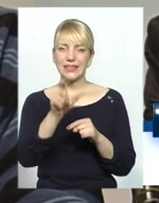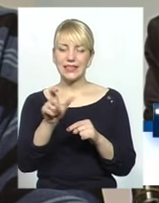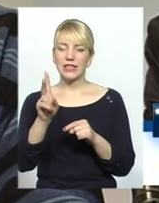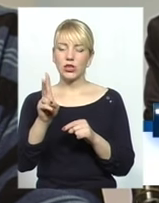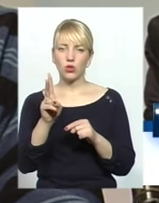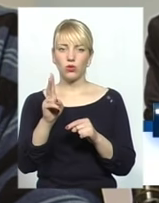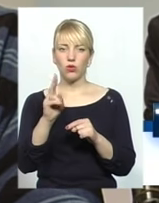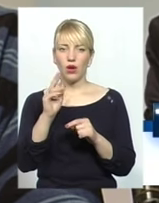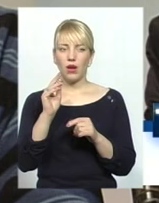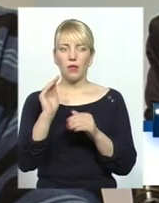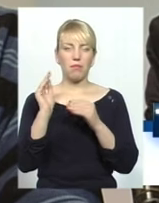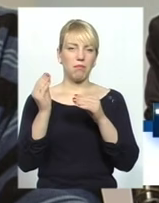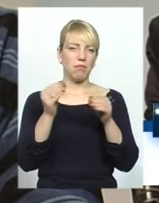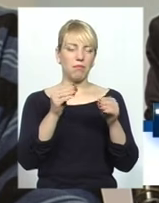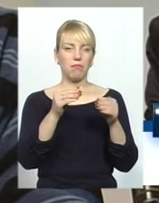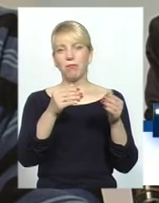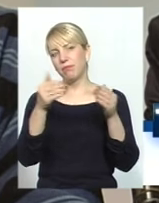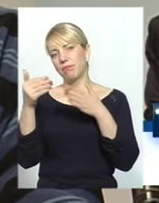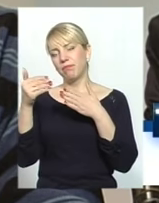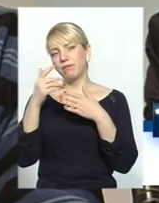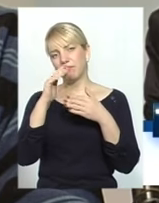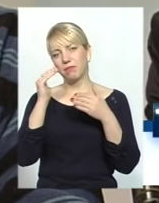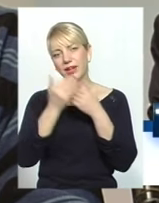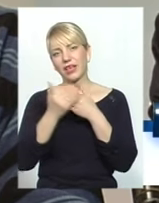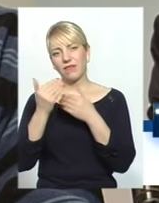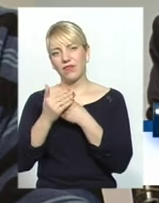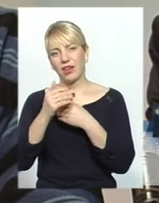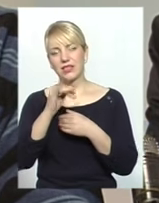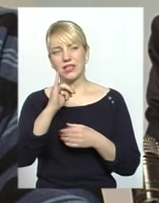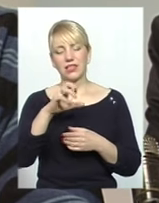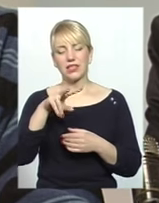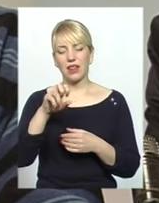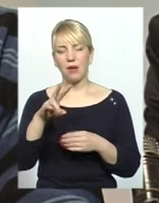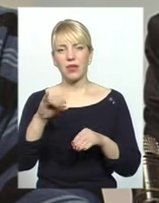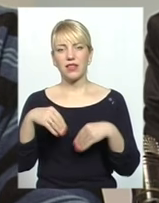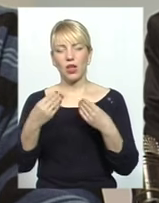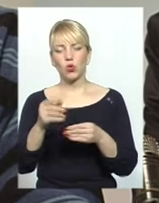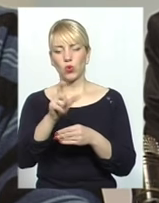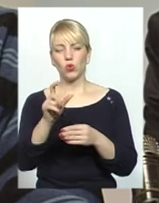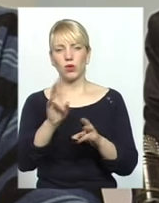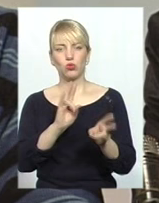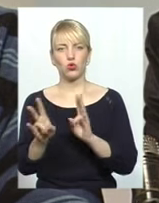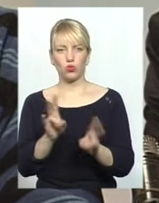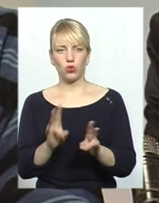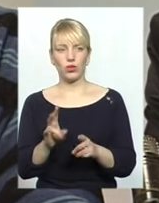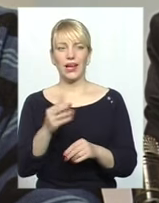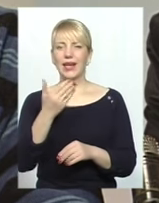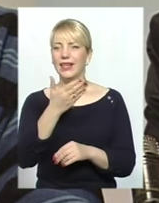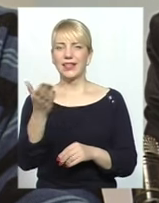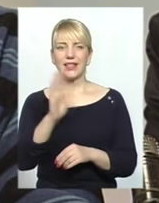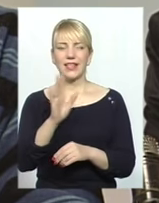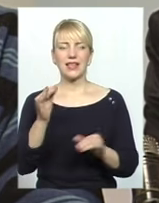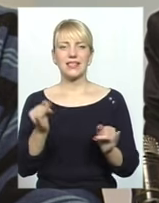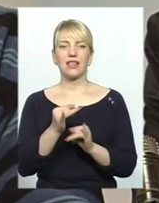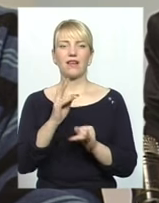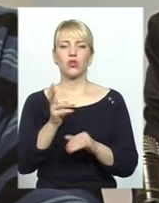ісламом, приносять шкоду людям, їх по великому рахунку не цікавить, хто зайшов в їхню мечеть.